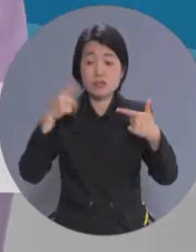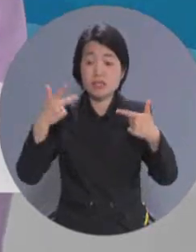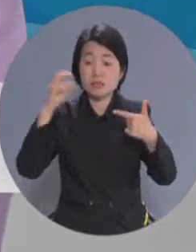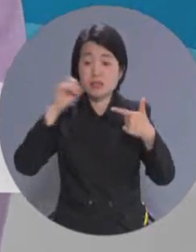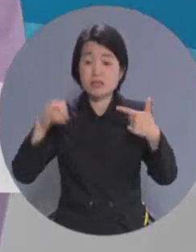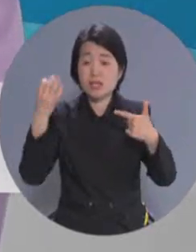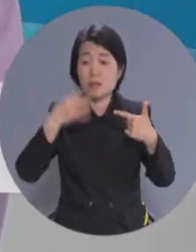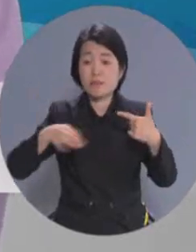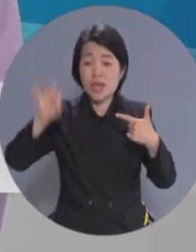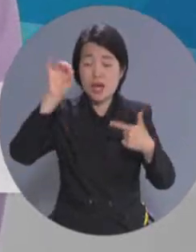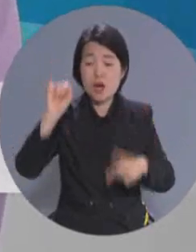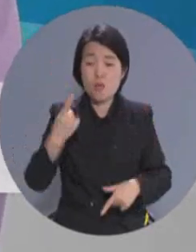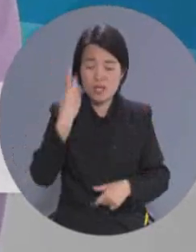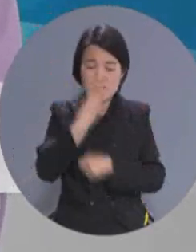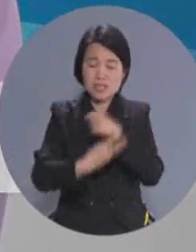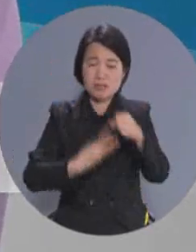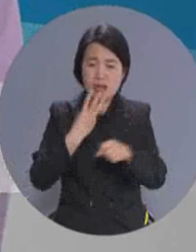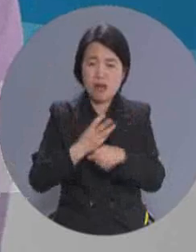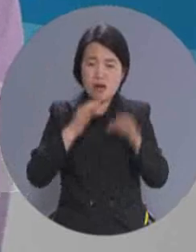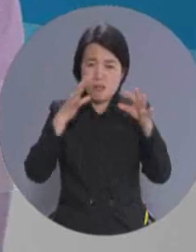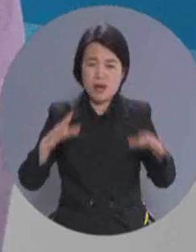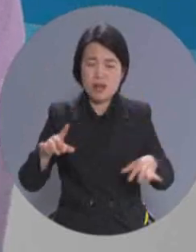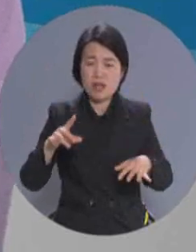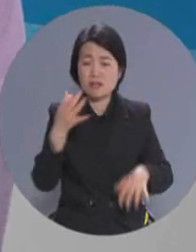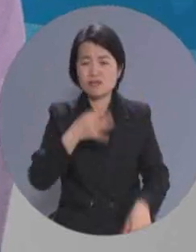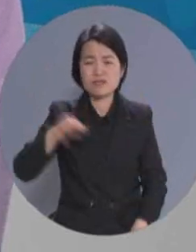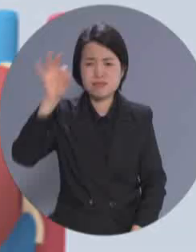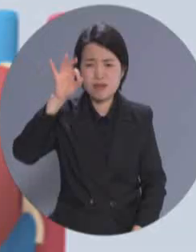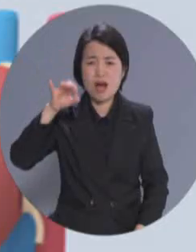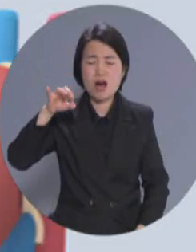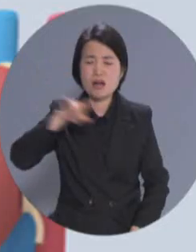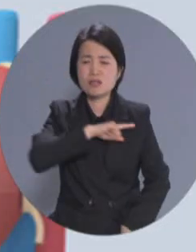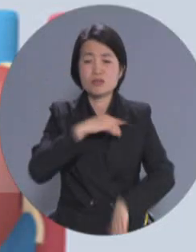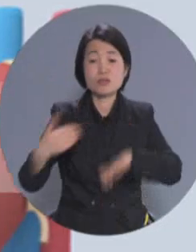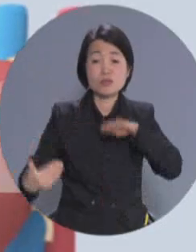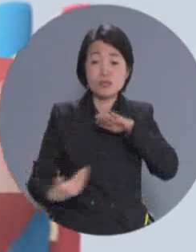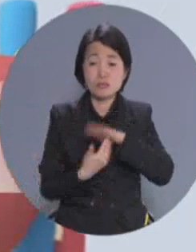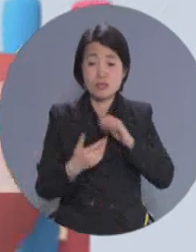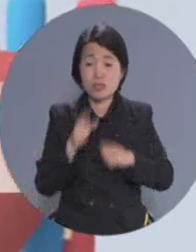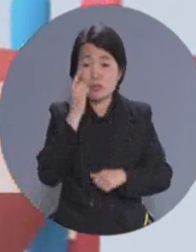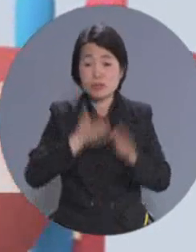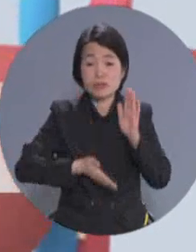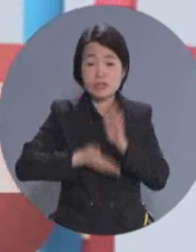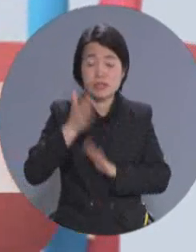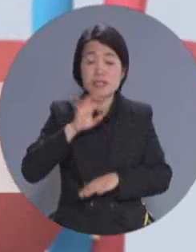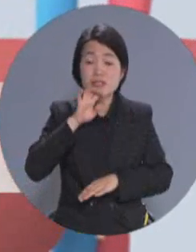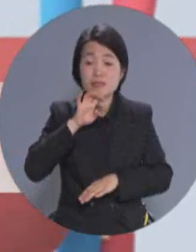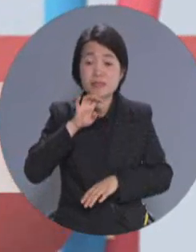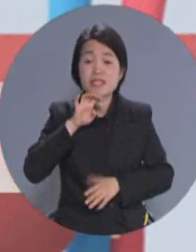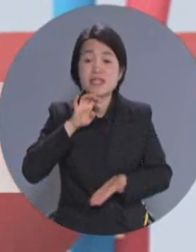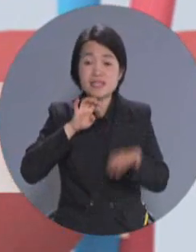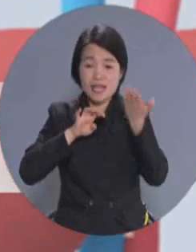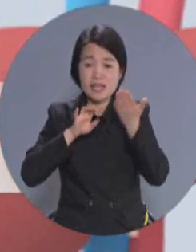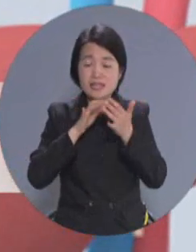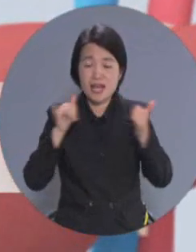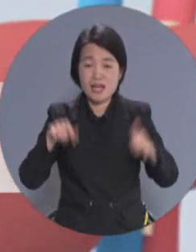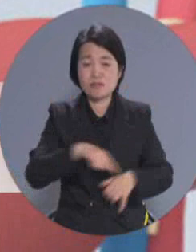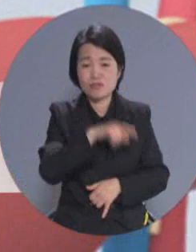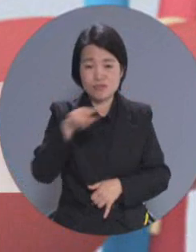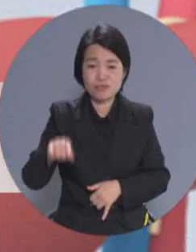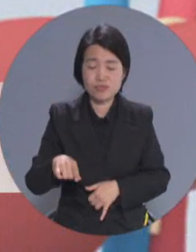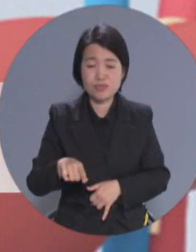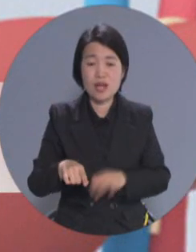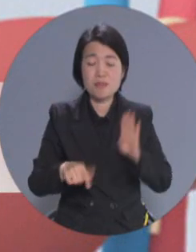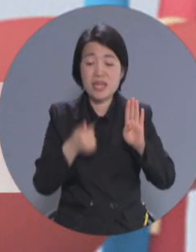올랐는데요이는 3년 만에 가장 높은 기록입니다 여수시가 만 40세 이상 시민을 대상으로 비형